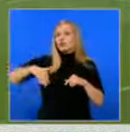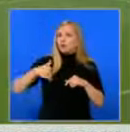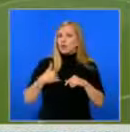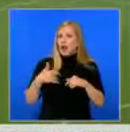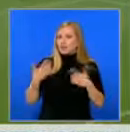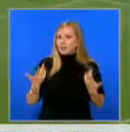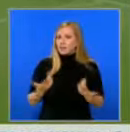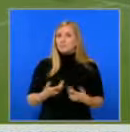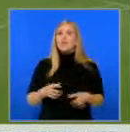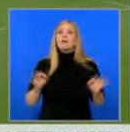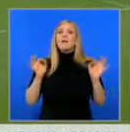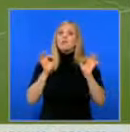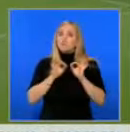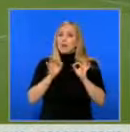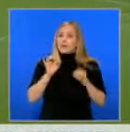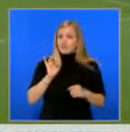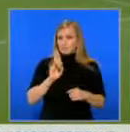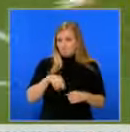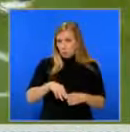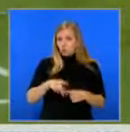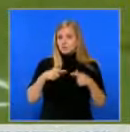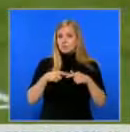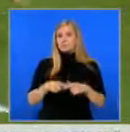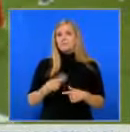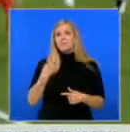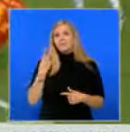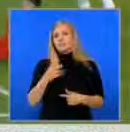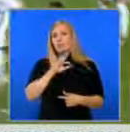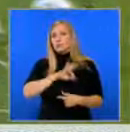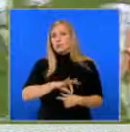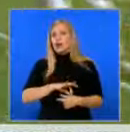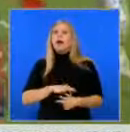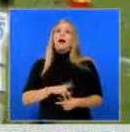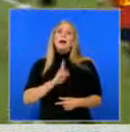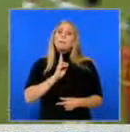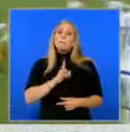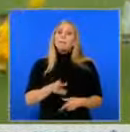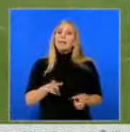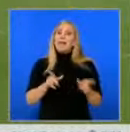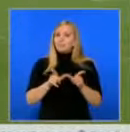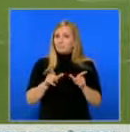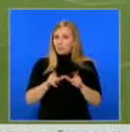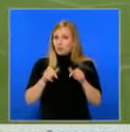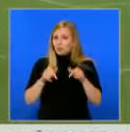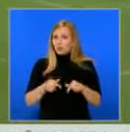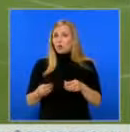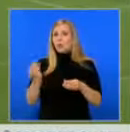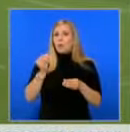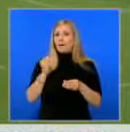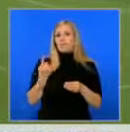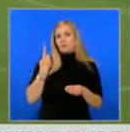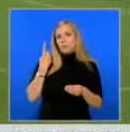торес реализира две попадения за успеха на фурия роха в гранада а гави микел мерино хоселу и алекс баена добавиха